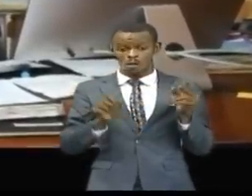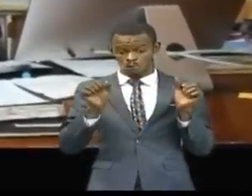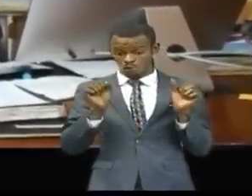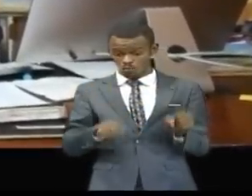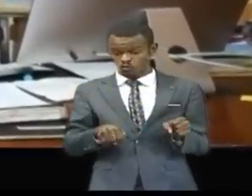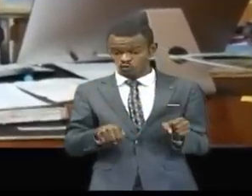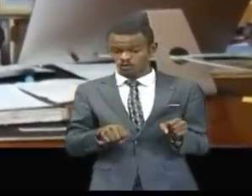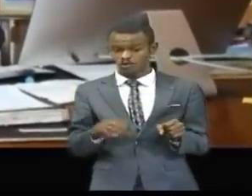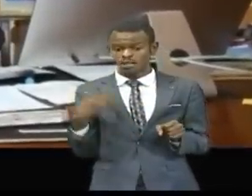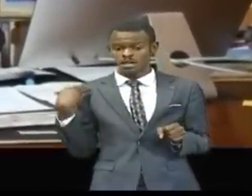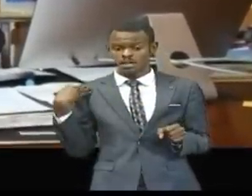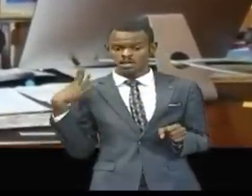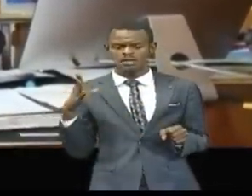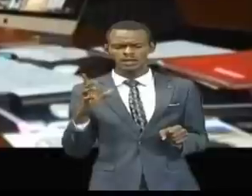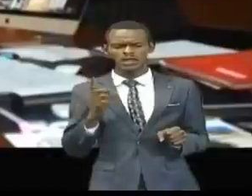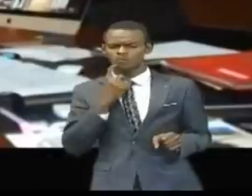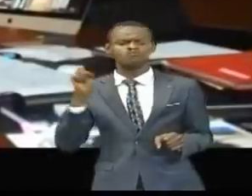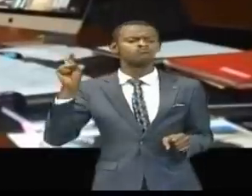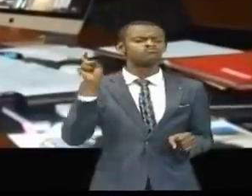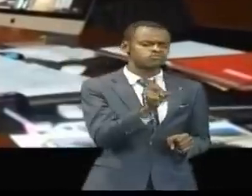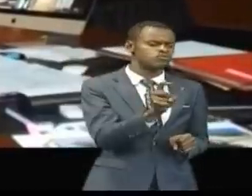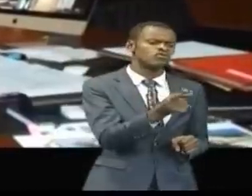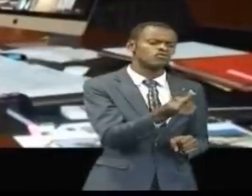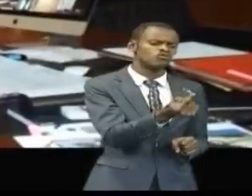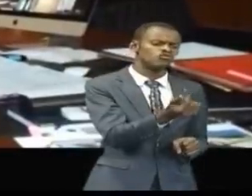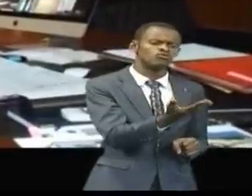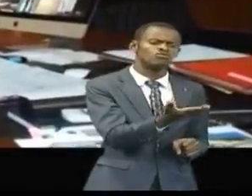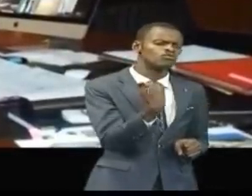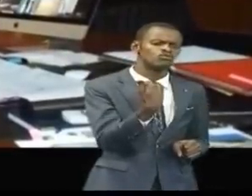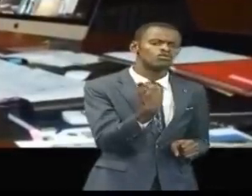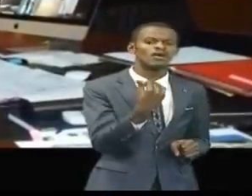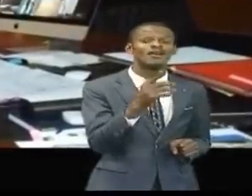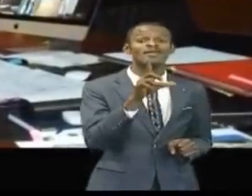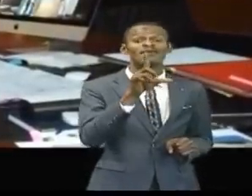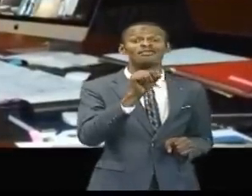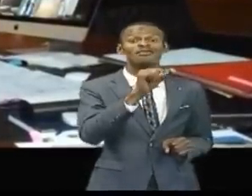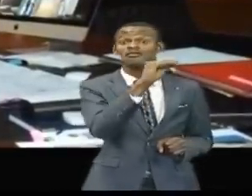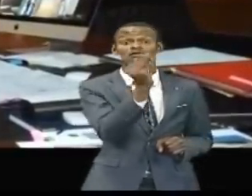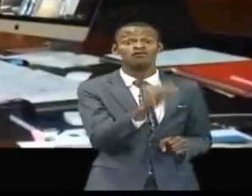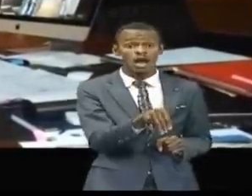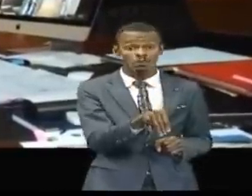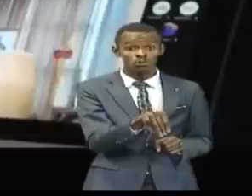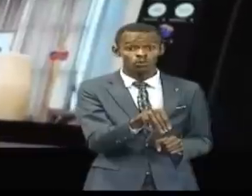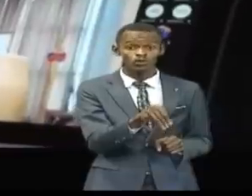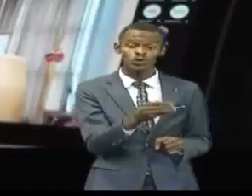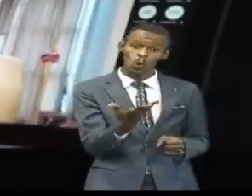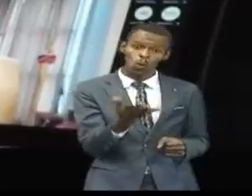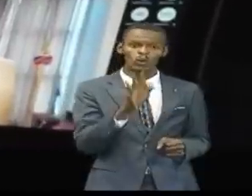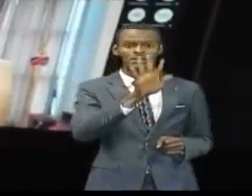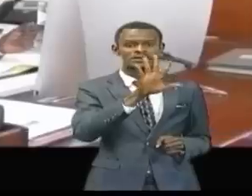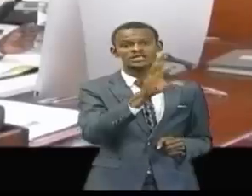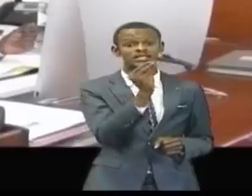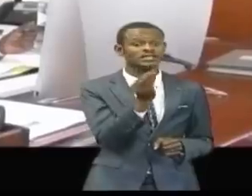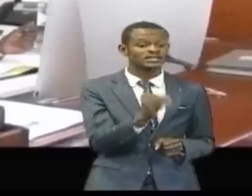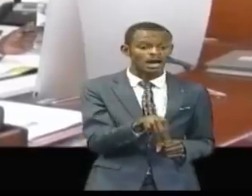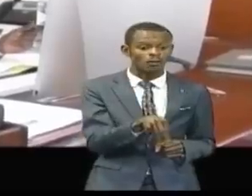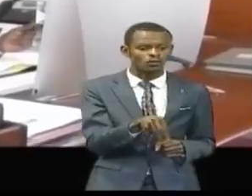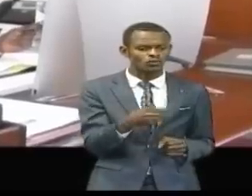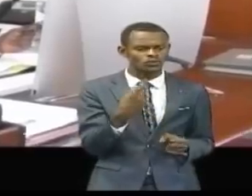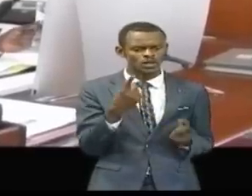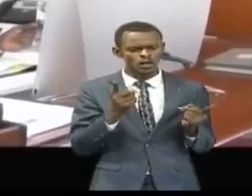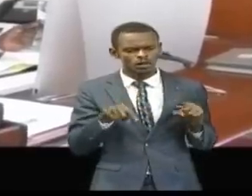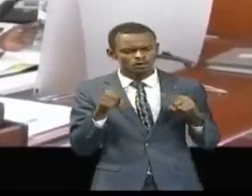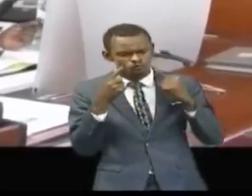réévaluations dont les taux sont fixés à 20% et 5% respectivement en cas de réévaluation